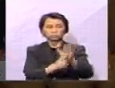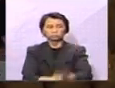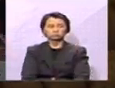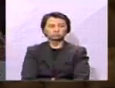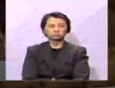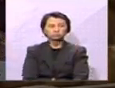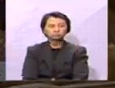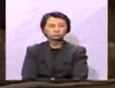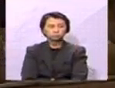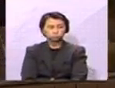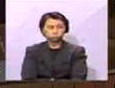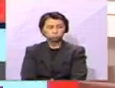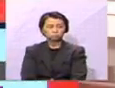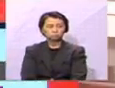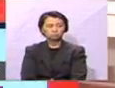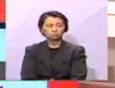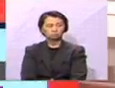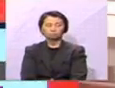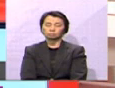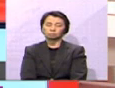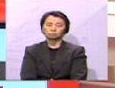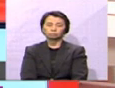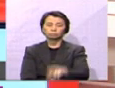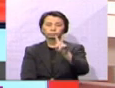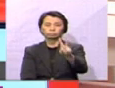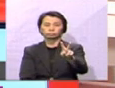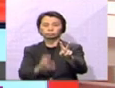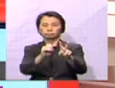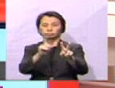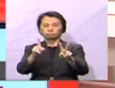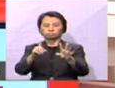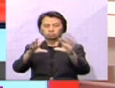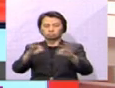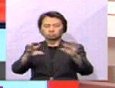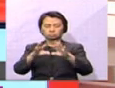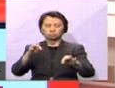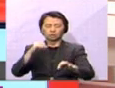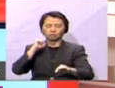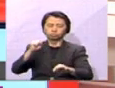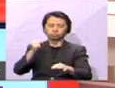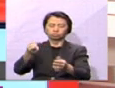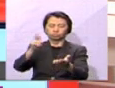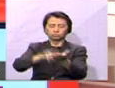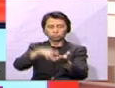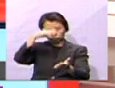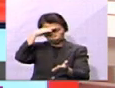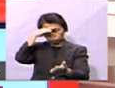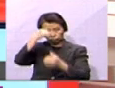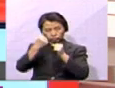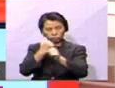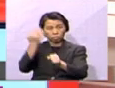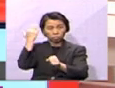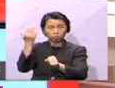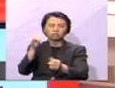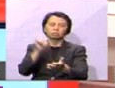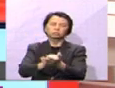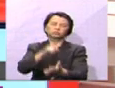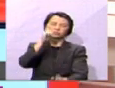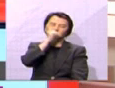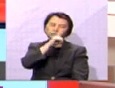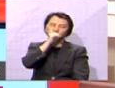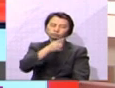undang-undang6 k 201 kes samun yang direkodkan di Johor tahun lalu merupakan laporan palsu